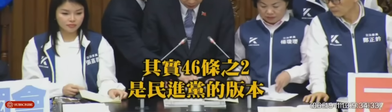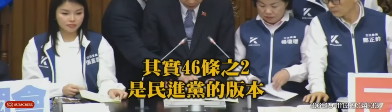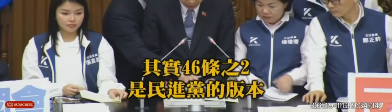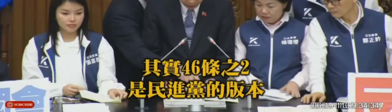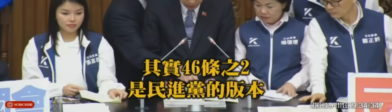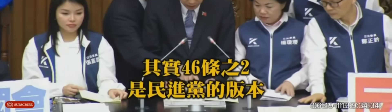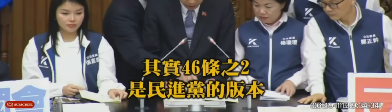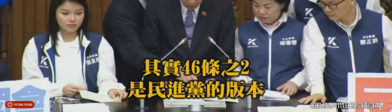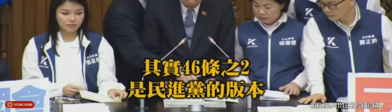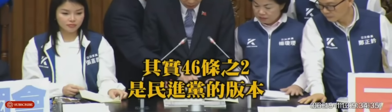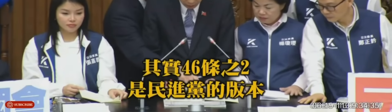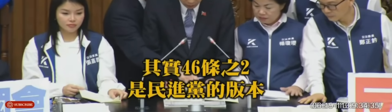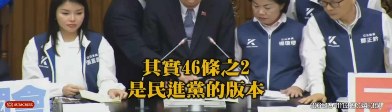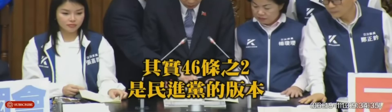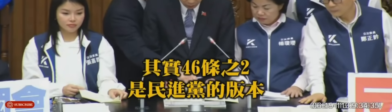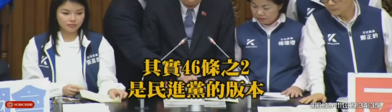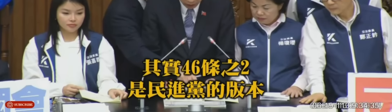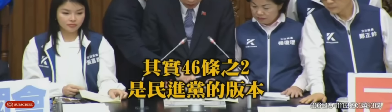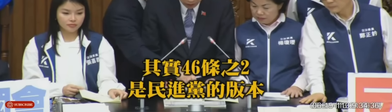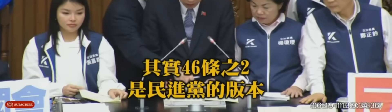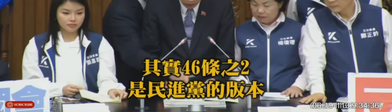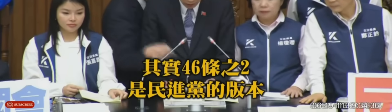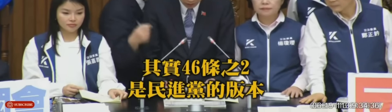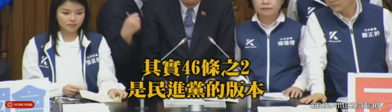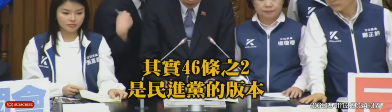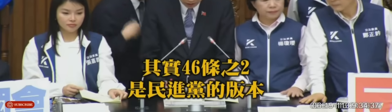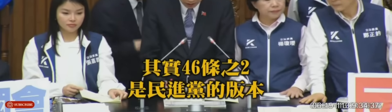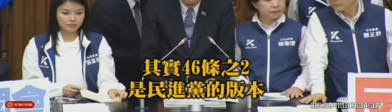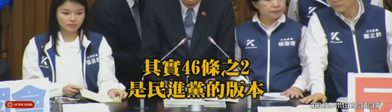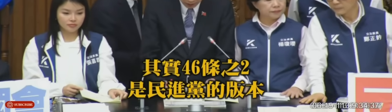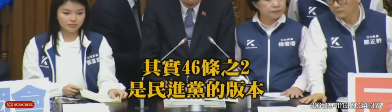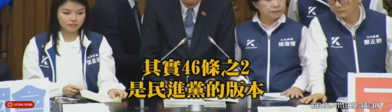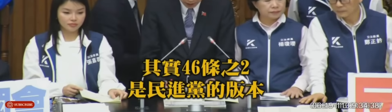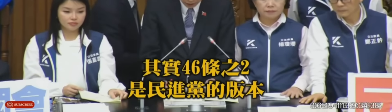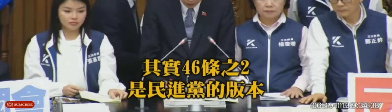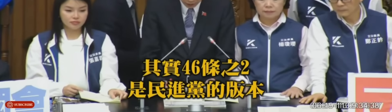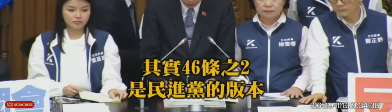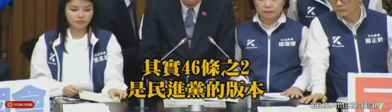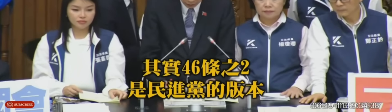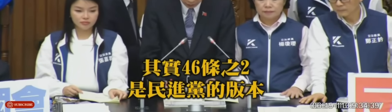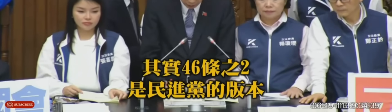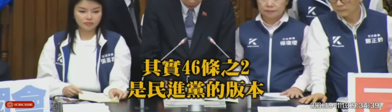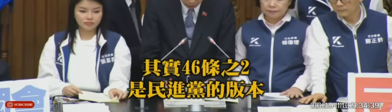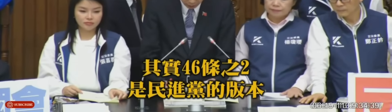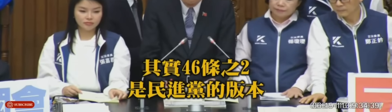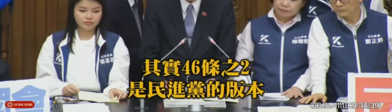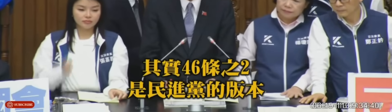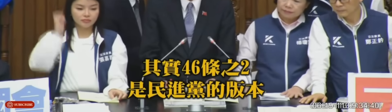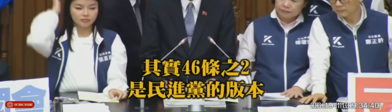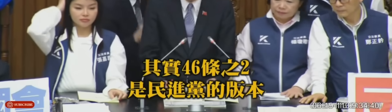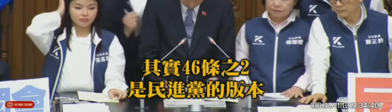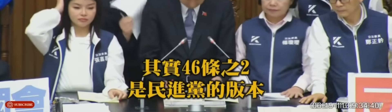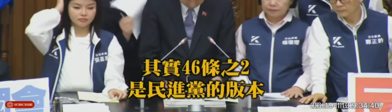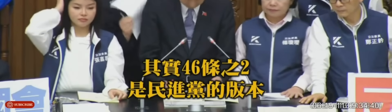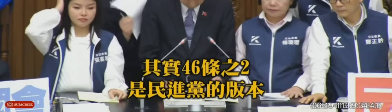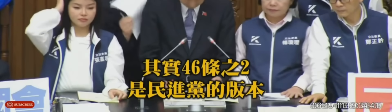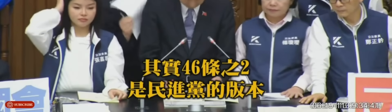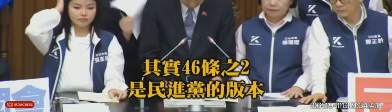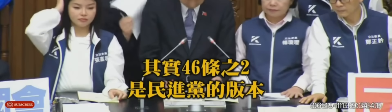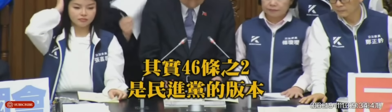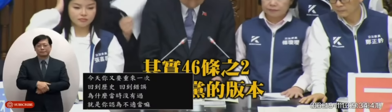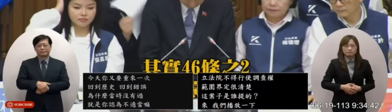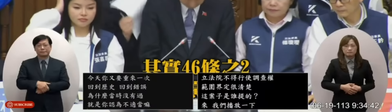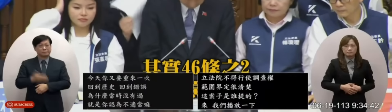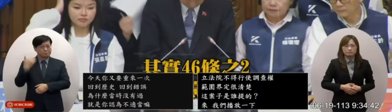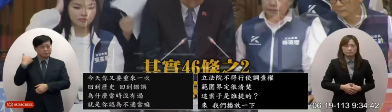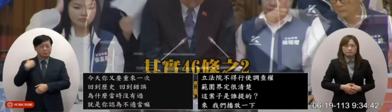当的。46条 之二， 我们就无异议。 民进党版本无异通过，对不起，是通过的。民进党的版本， 过